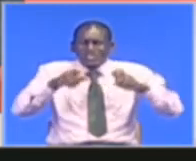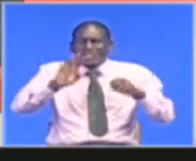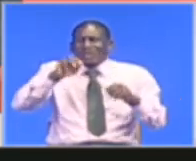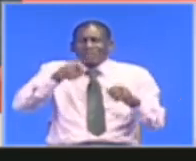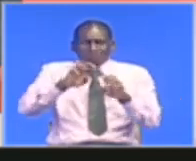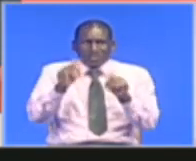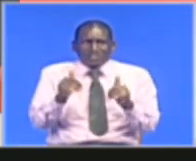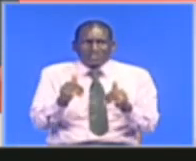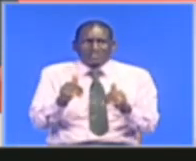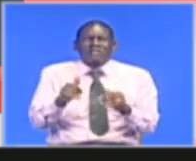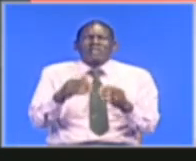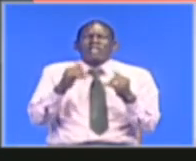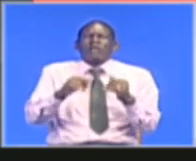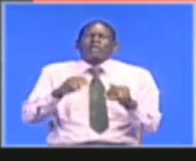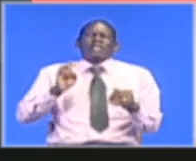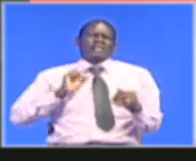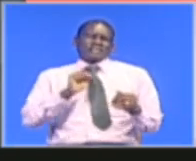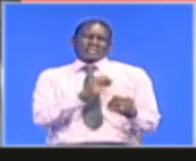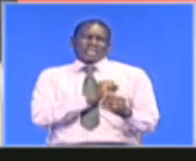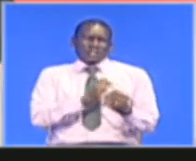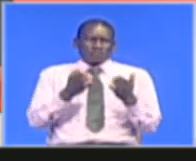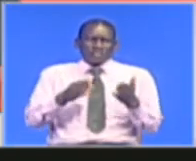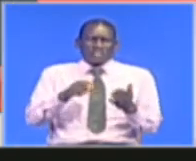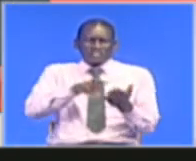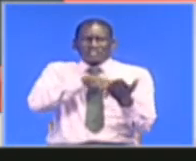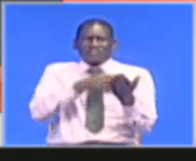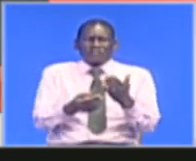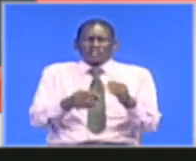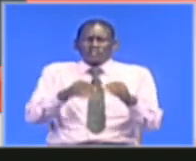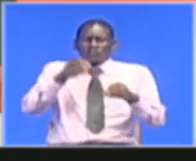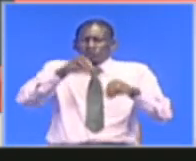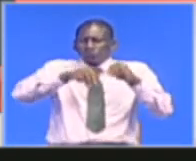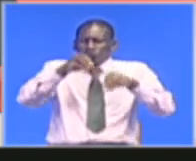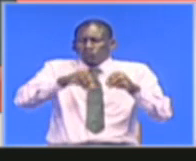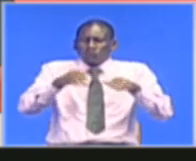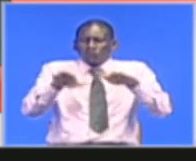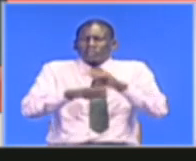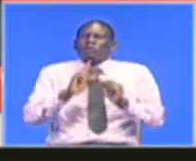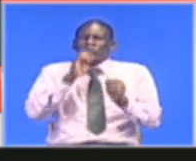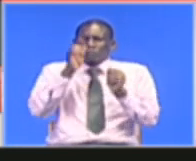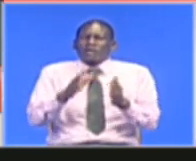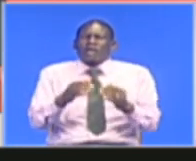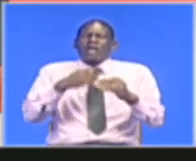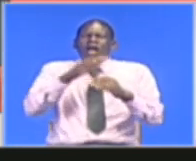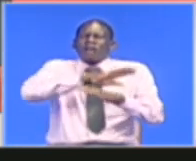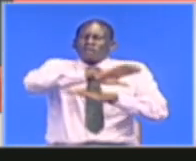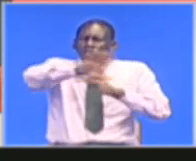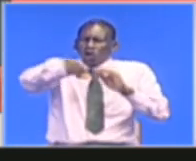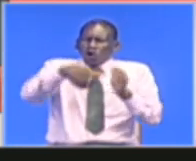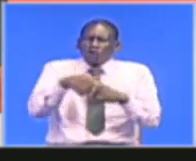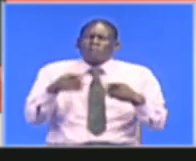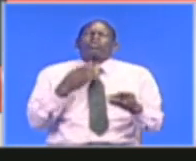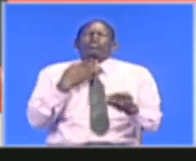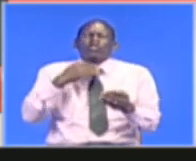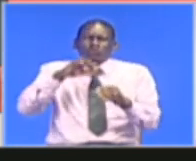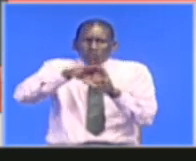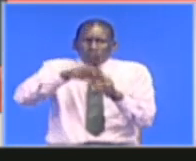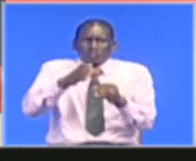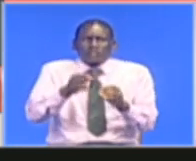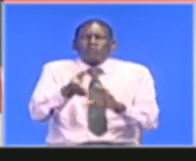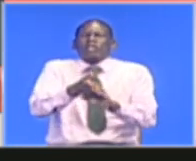spika. Bunge la Seneti hii leo lilikosa kumchagua naibu wa spika baada ya wote waliokuwa wameomba wadhifa huo kujiondoa kwenye uchaguzi.